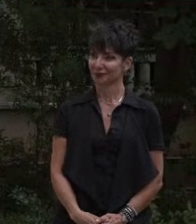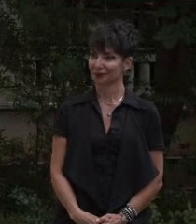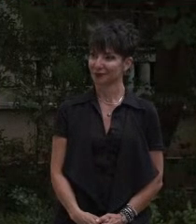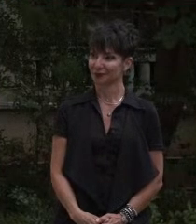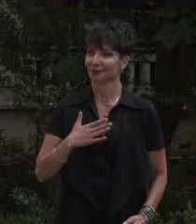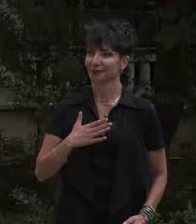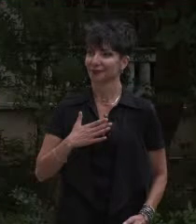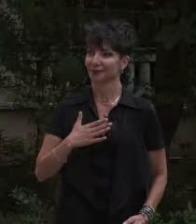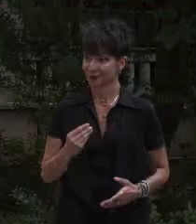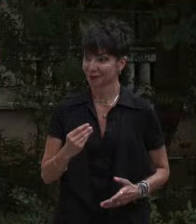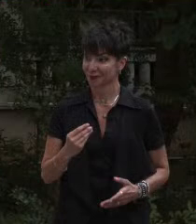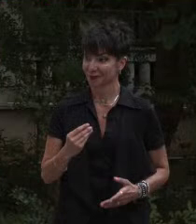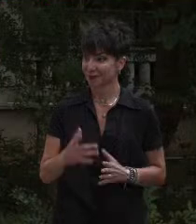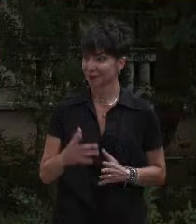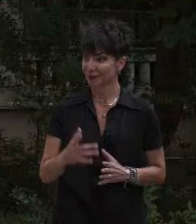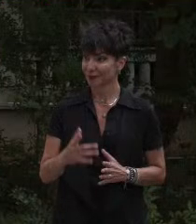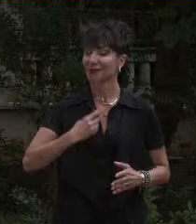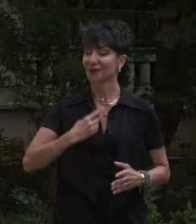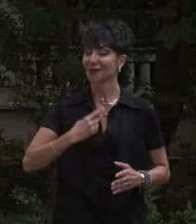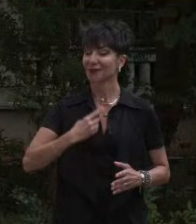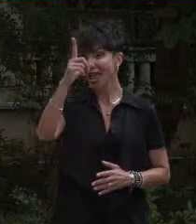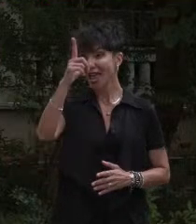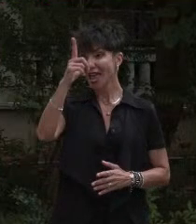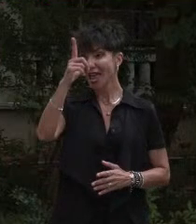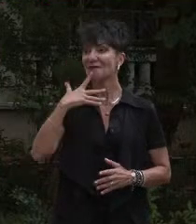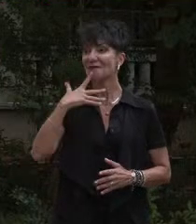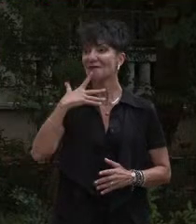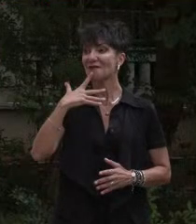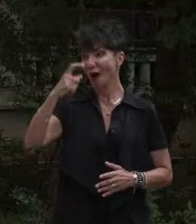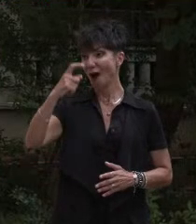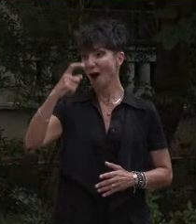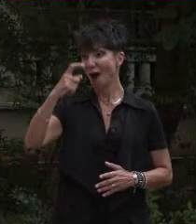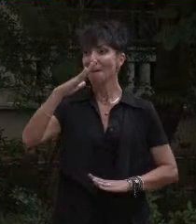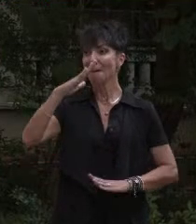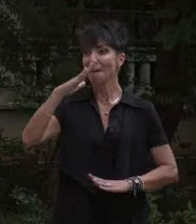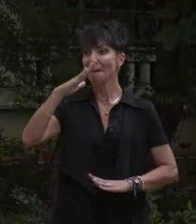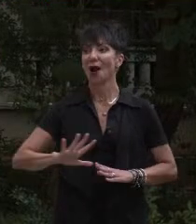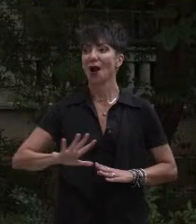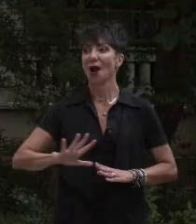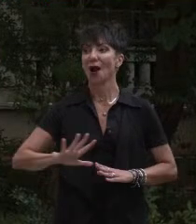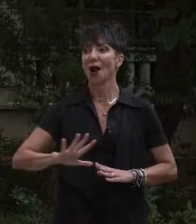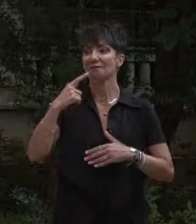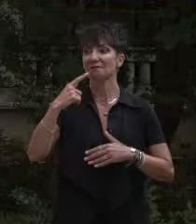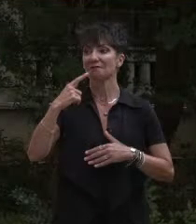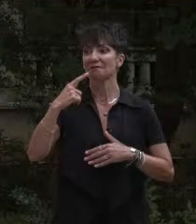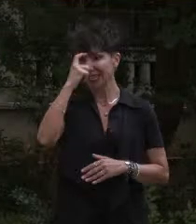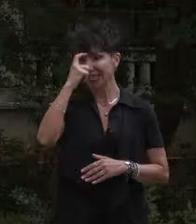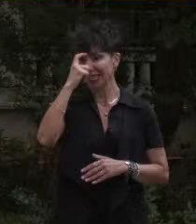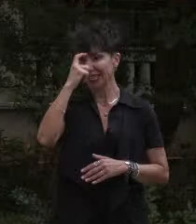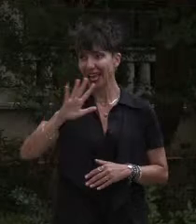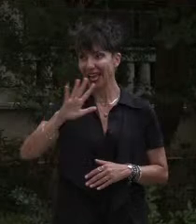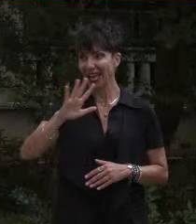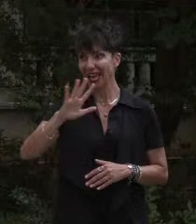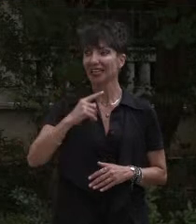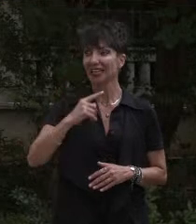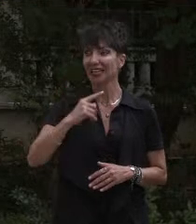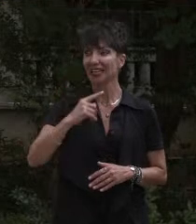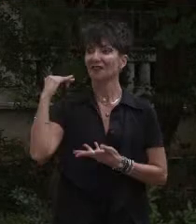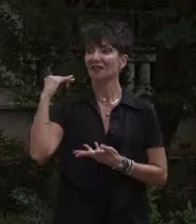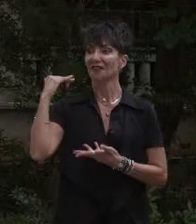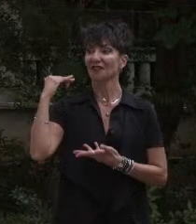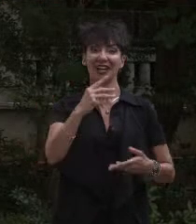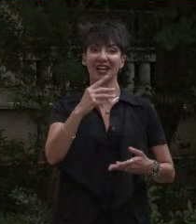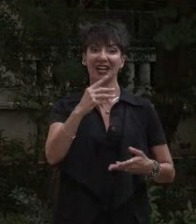Εμείς ευχαριστούμε. Με κάνεις υπερήφανη που είμαι πρόεδρος στο Περιφερειακό Τμήμα της Κέρκυρας που είχαμε τρεις